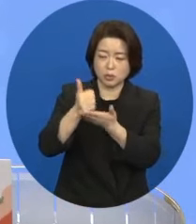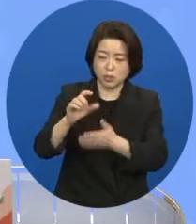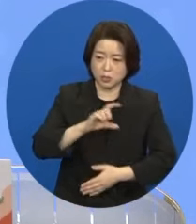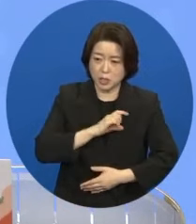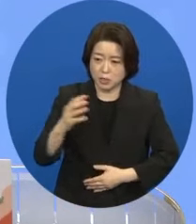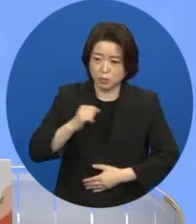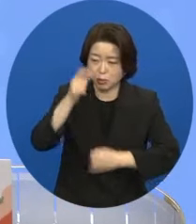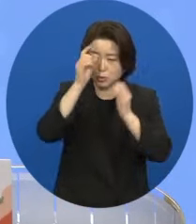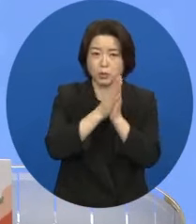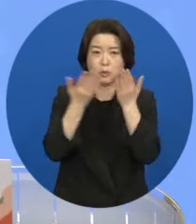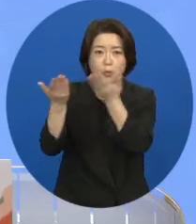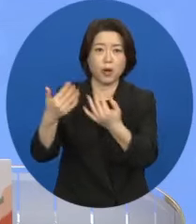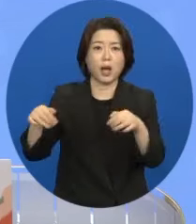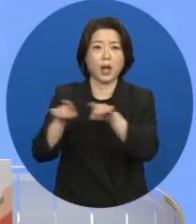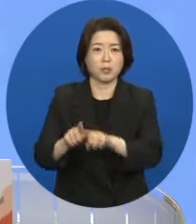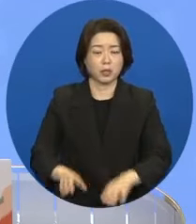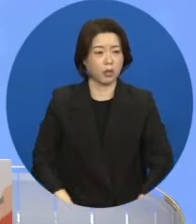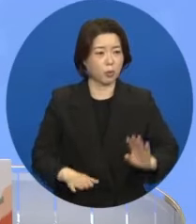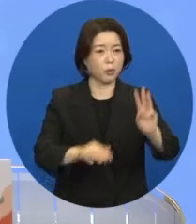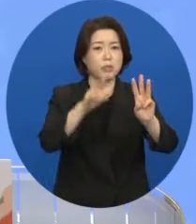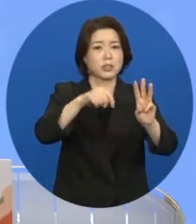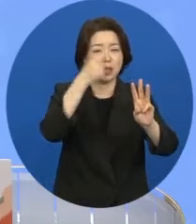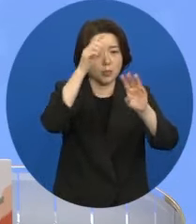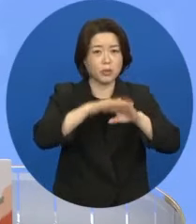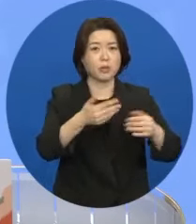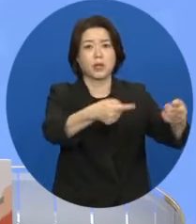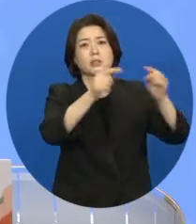하셨잖아요 오늘 산부 예배